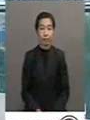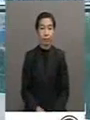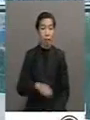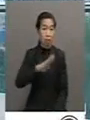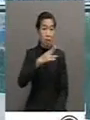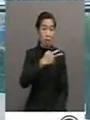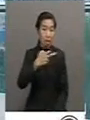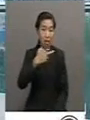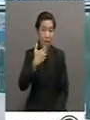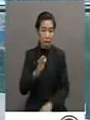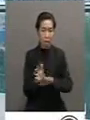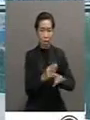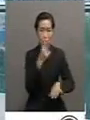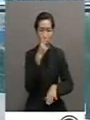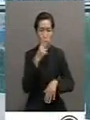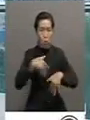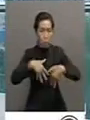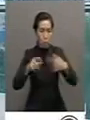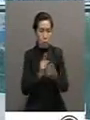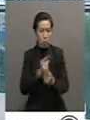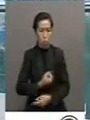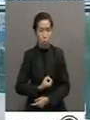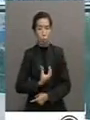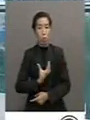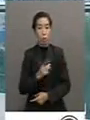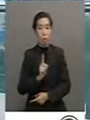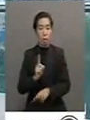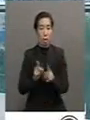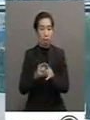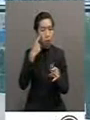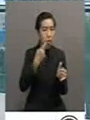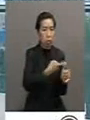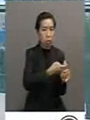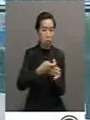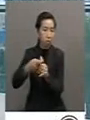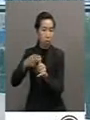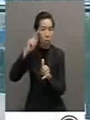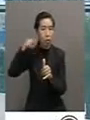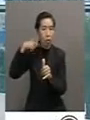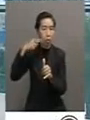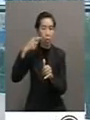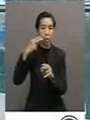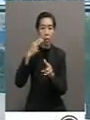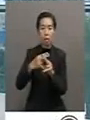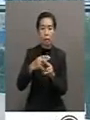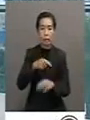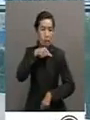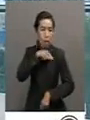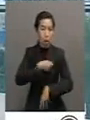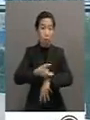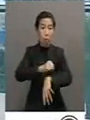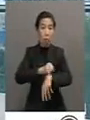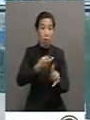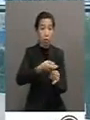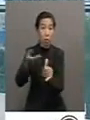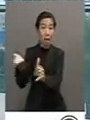เราไปดูเรื่องหนึ่งที่เป็นเรื่องสะเทือนขวัญสังคมกับการอุ้มฆ่าคุณหญิงสุภักษรพลไทยสงฆ์แล้ววันนี้มีงาน